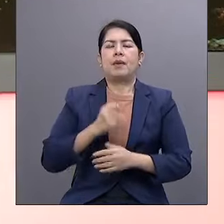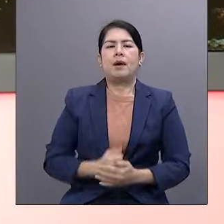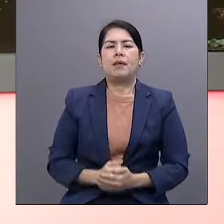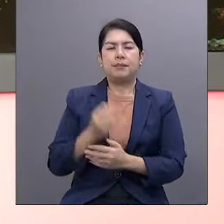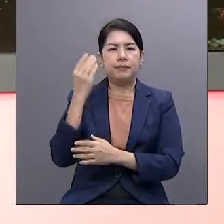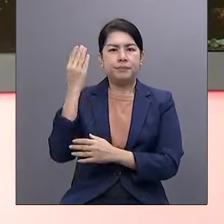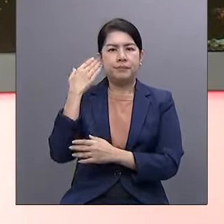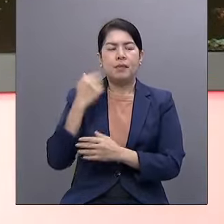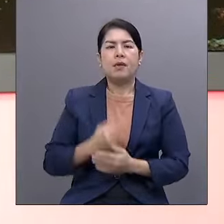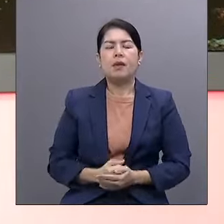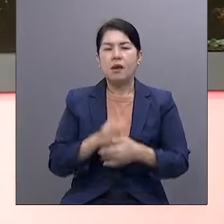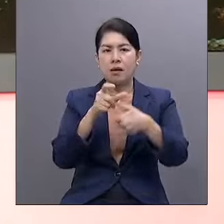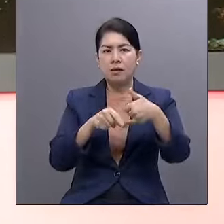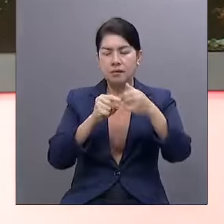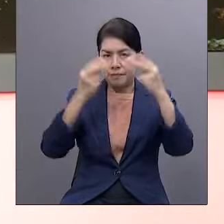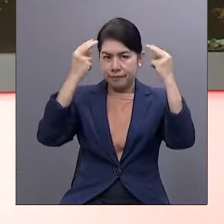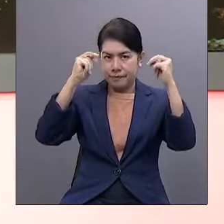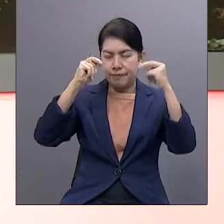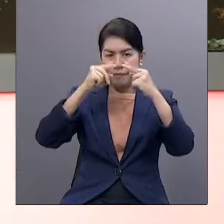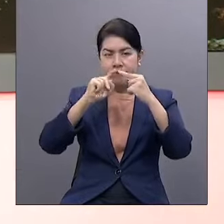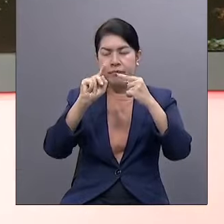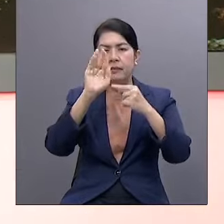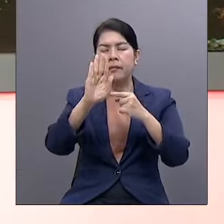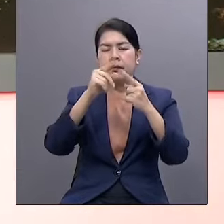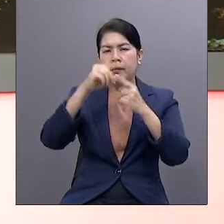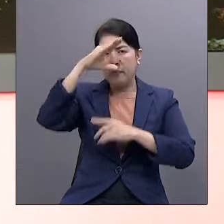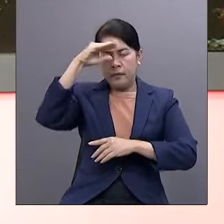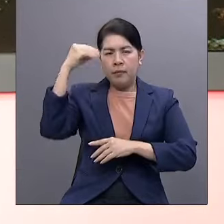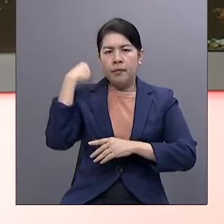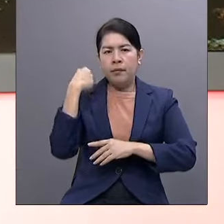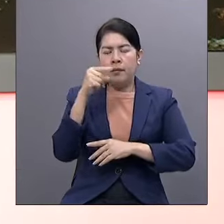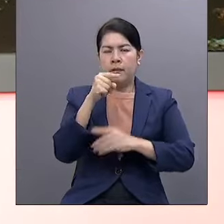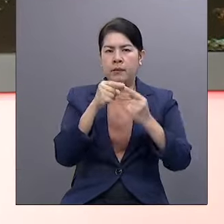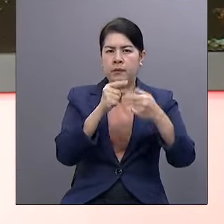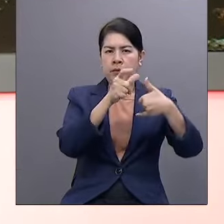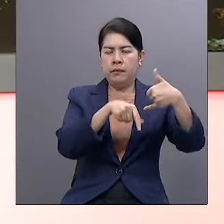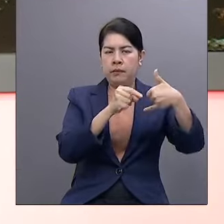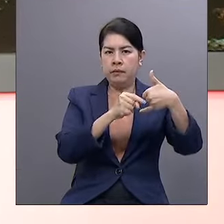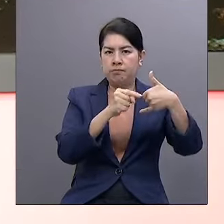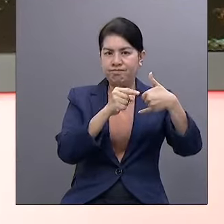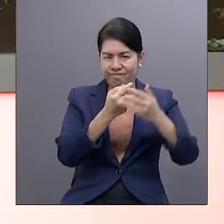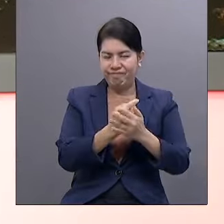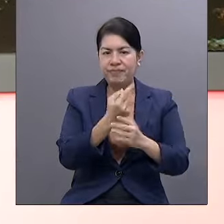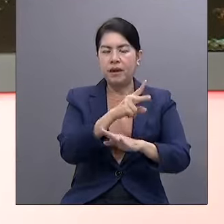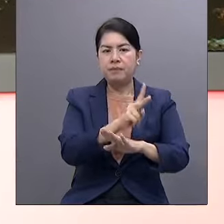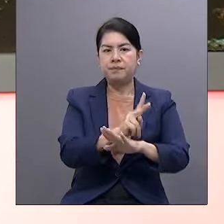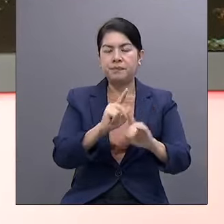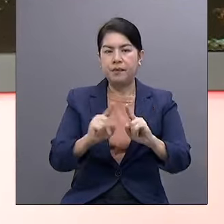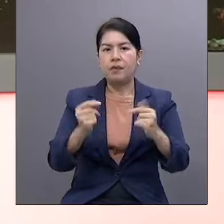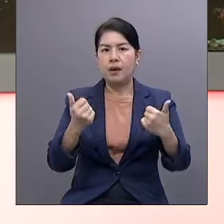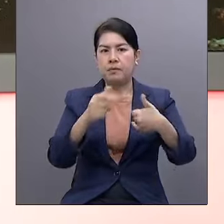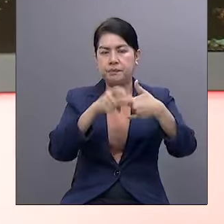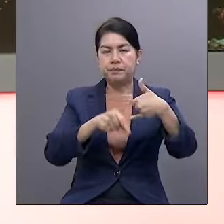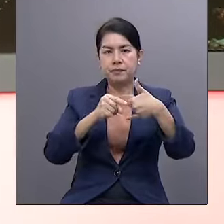ป์เป็นประธานาธิบดีนะคะแต่ผ่านมามากกว่า3ปีนะตั้งแต่รับตำแหน่งผู้นำสหรัฐในที่สุดค่ะไบเดนก็ต้องออกมา